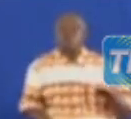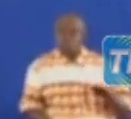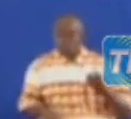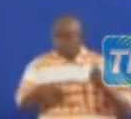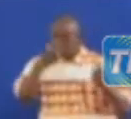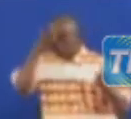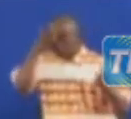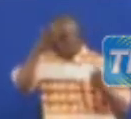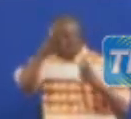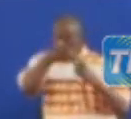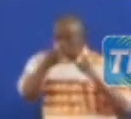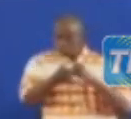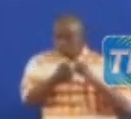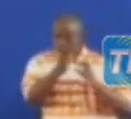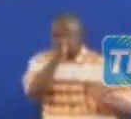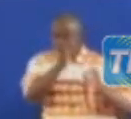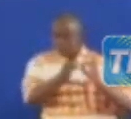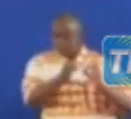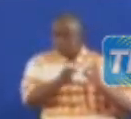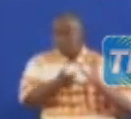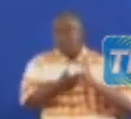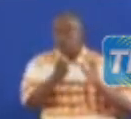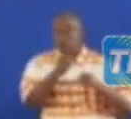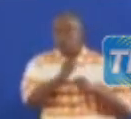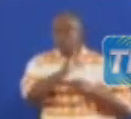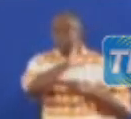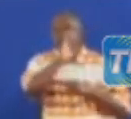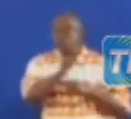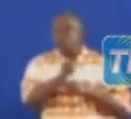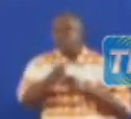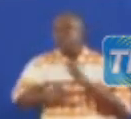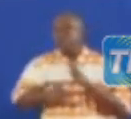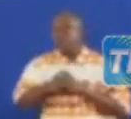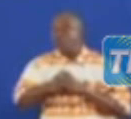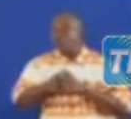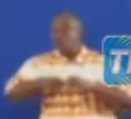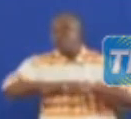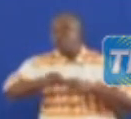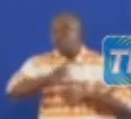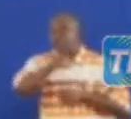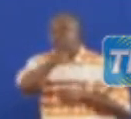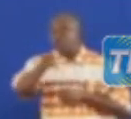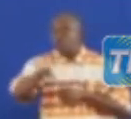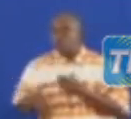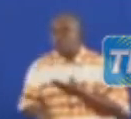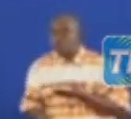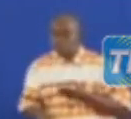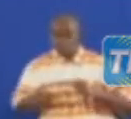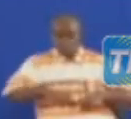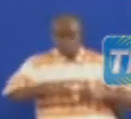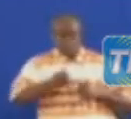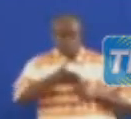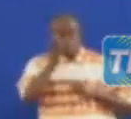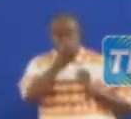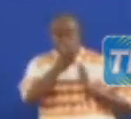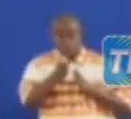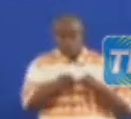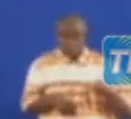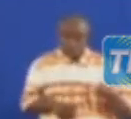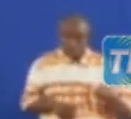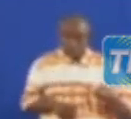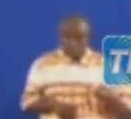dhamira hii itatimia tu endapo watumishi wote na viongozi wa tawala za mikoa na mamlaka za serikali za